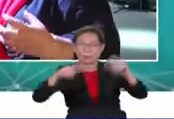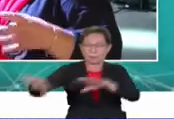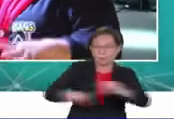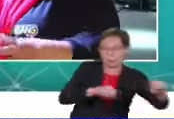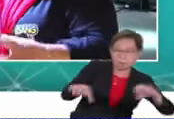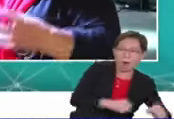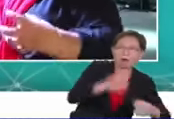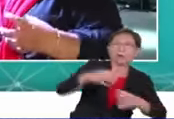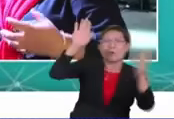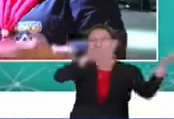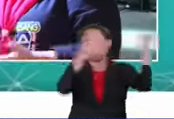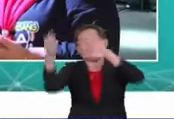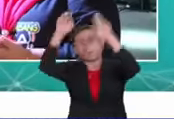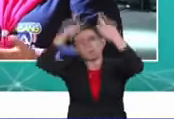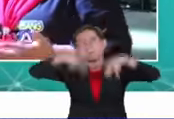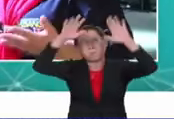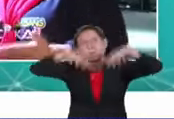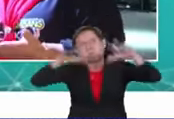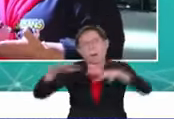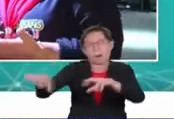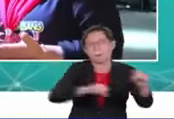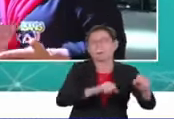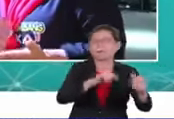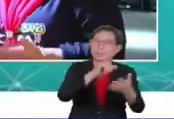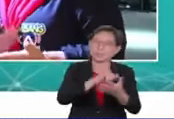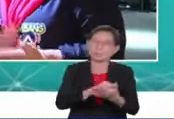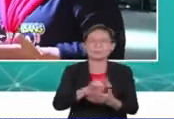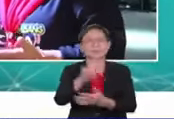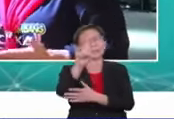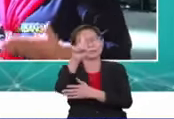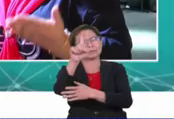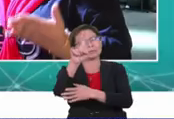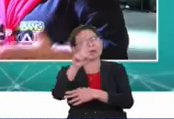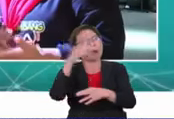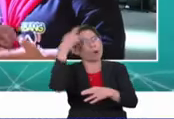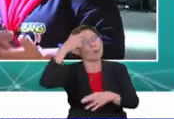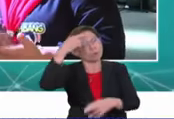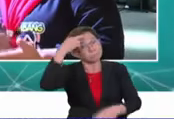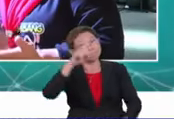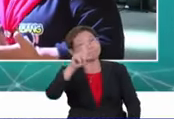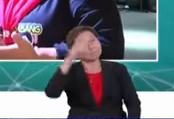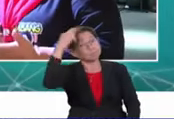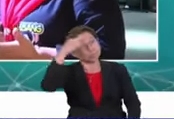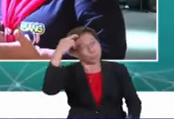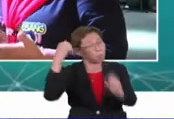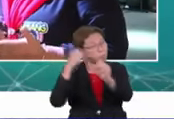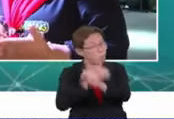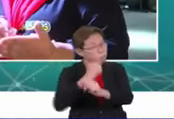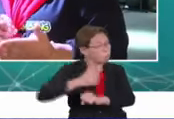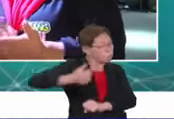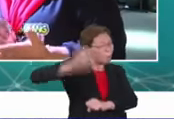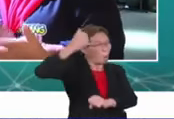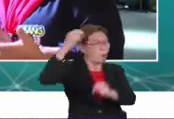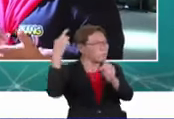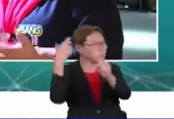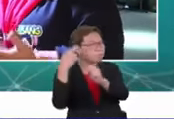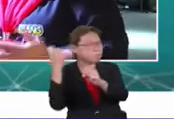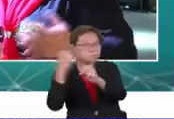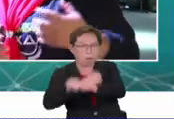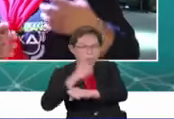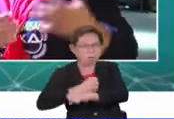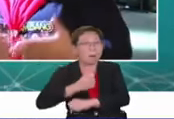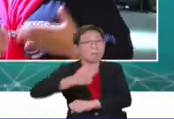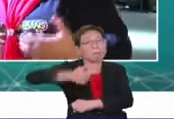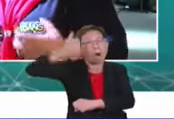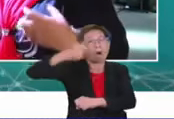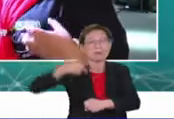barang. Kalau ribut je, cepat masuk. Macam itulah. Itu adalah salah satu faktor yang memang menjadi cabaran utama untuk kami mengadakan